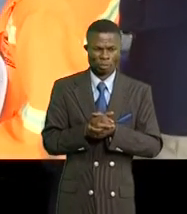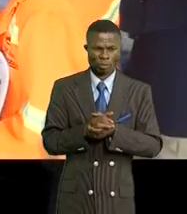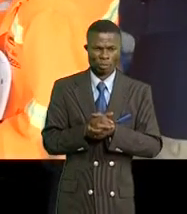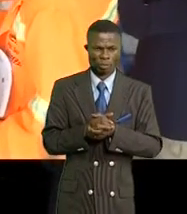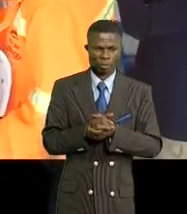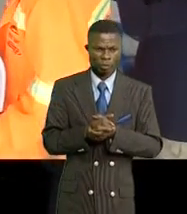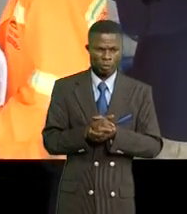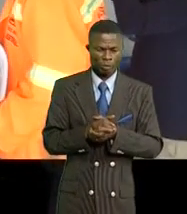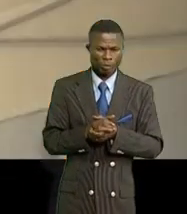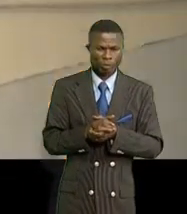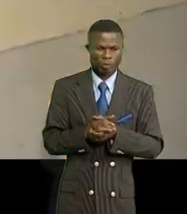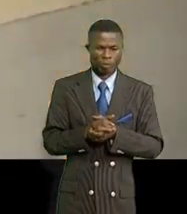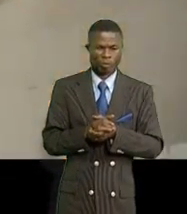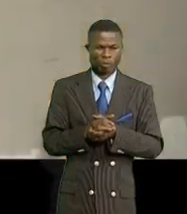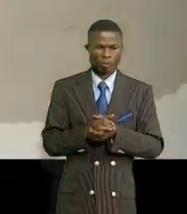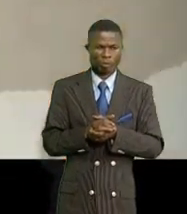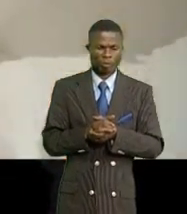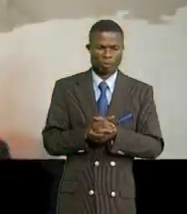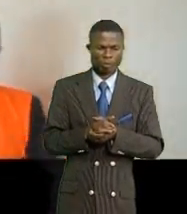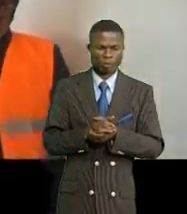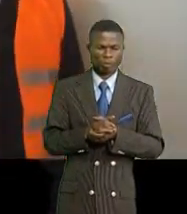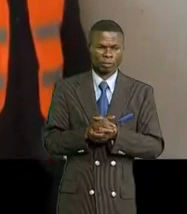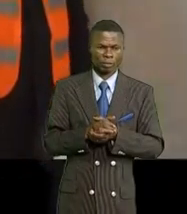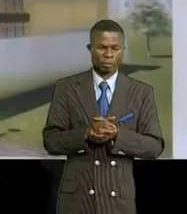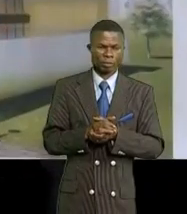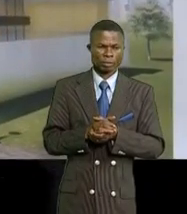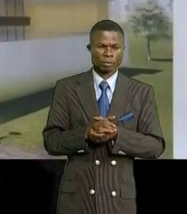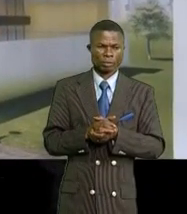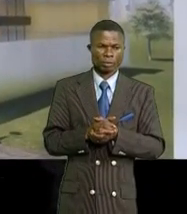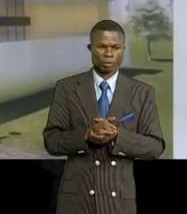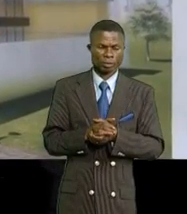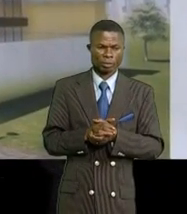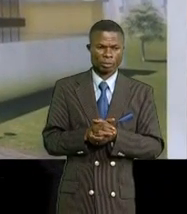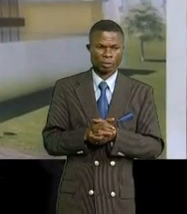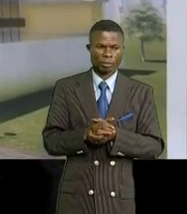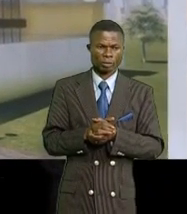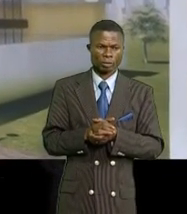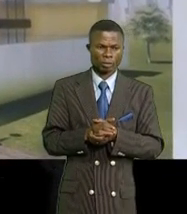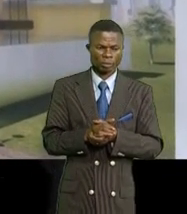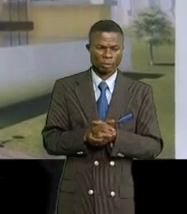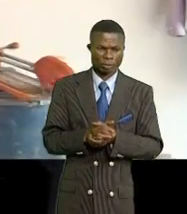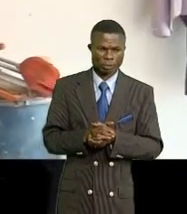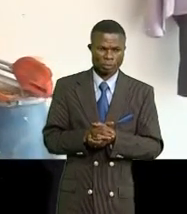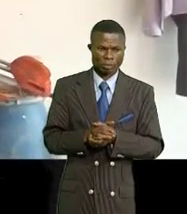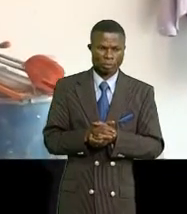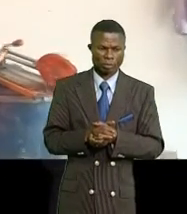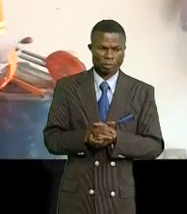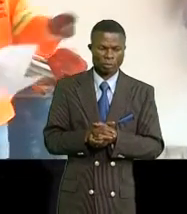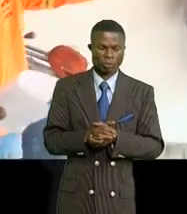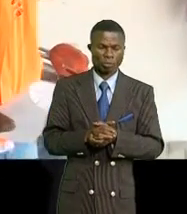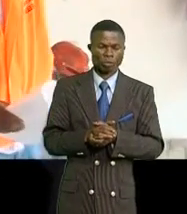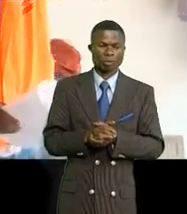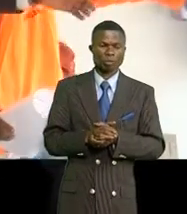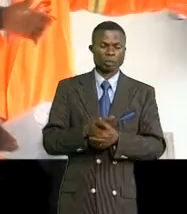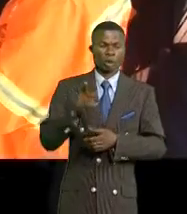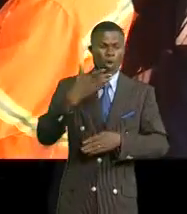fonction publique, Jean-Pierre Liaou, c'est sans conteste des profondes réformes soutenues par une gouvernance à visage humain dans